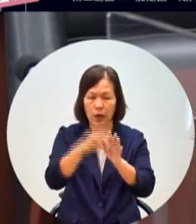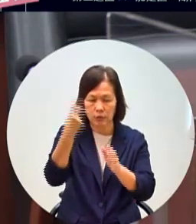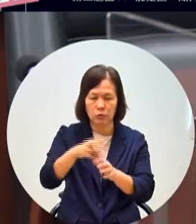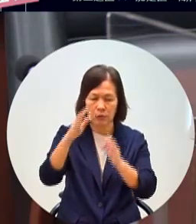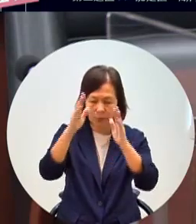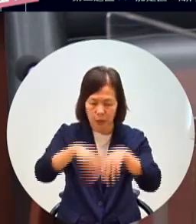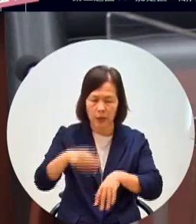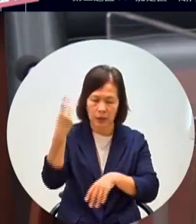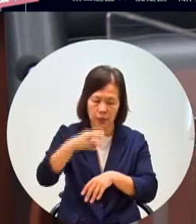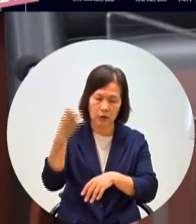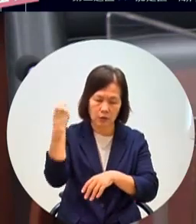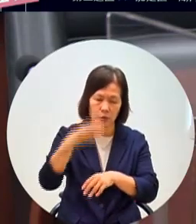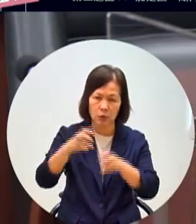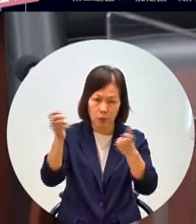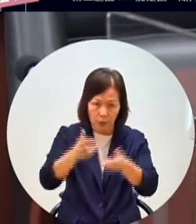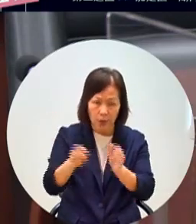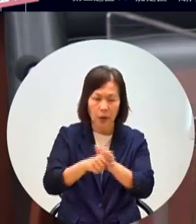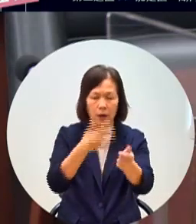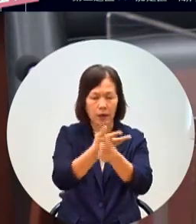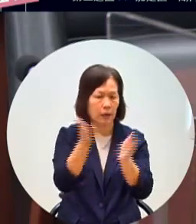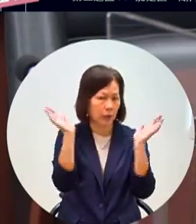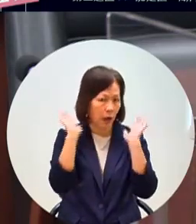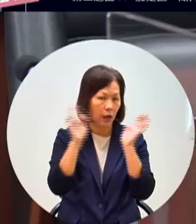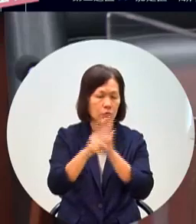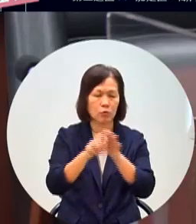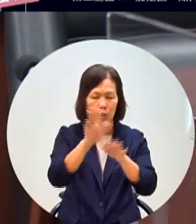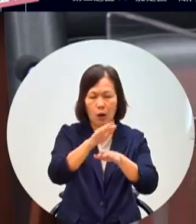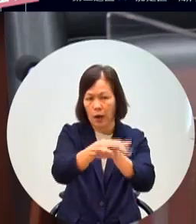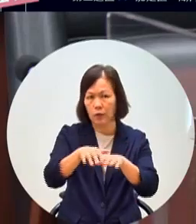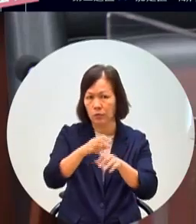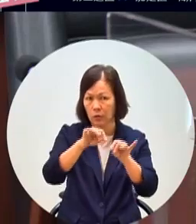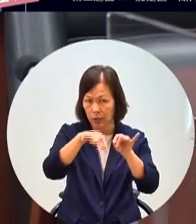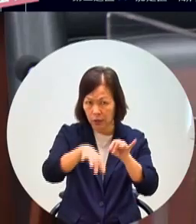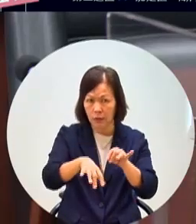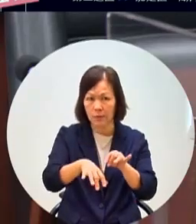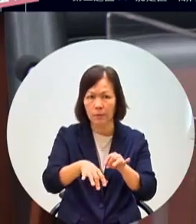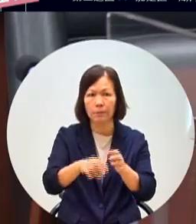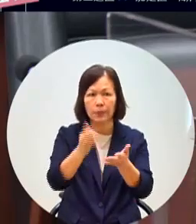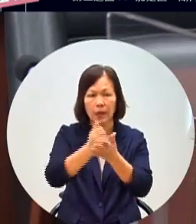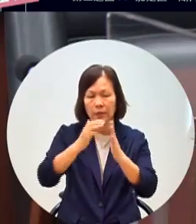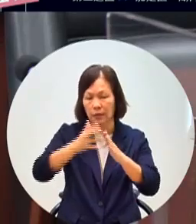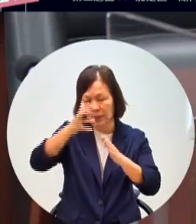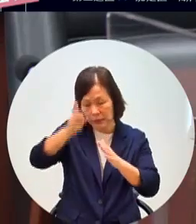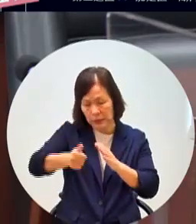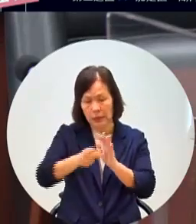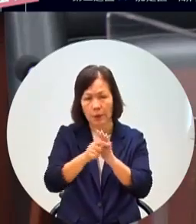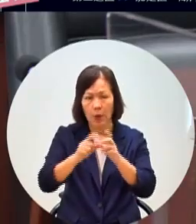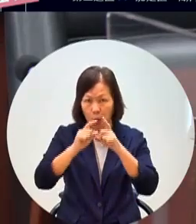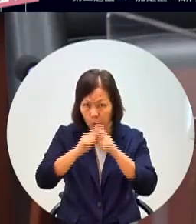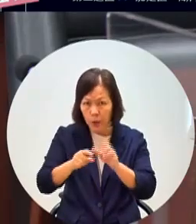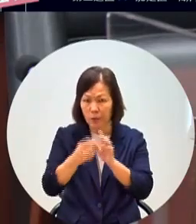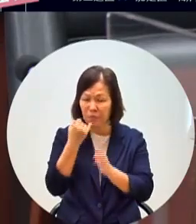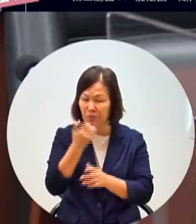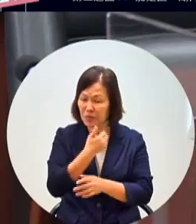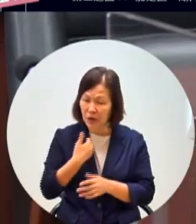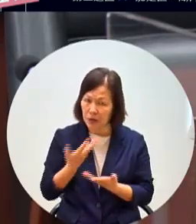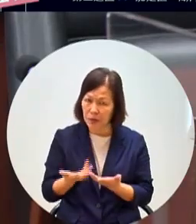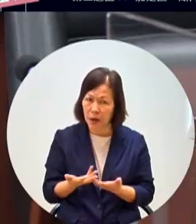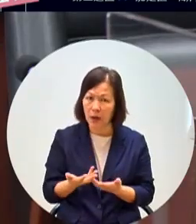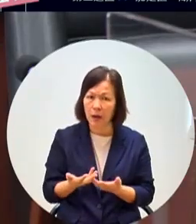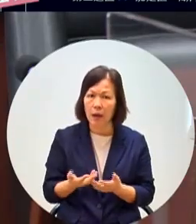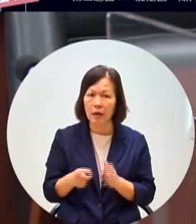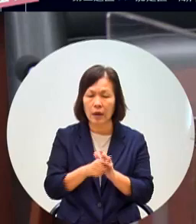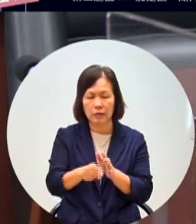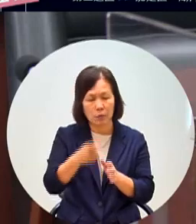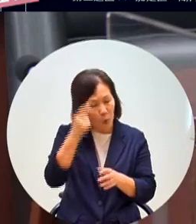那也让我们小朋友能有 更安全的地方。这部分是不是请我们市长答复一下，说可不可以尽快好不好？因